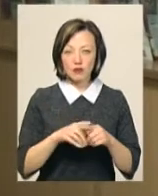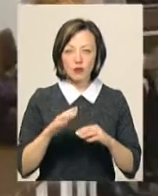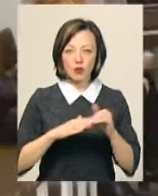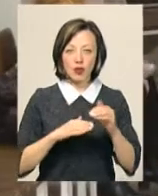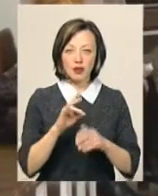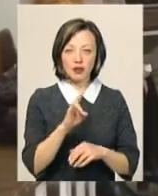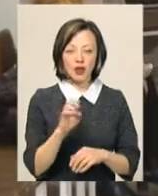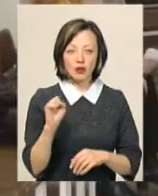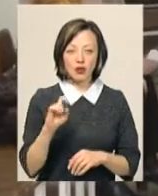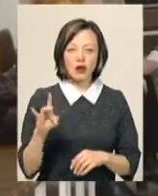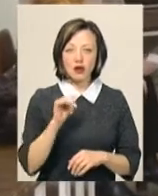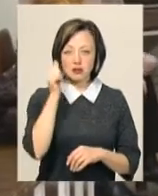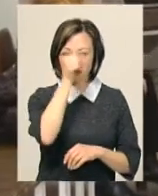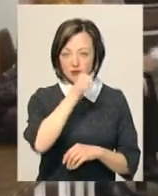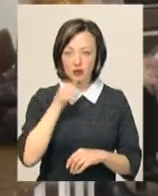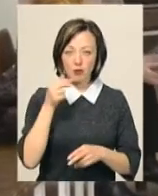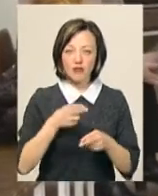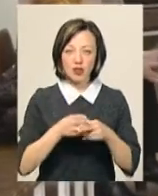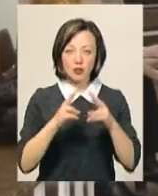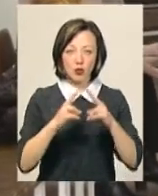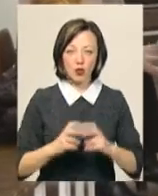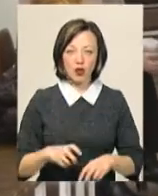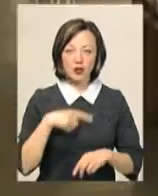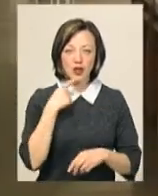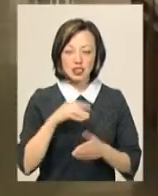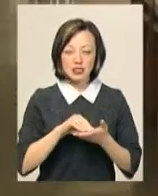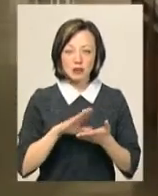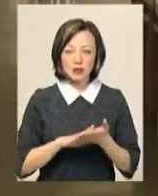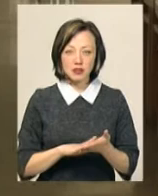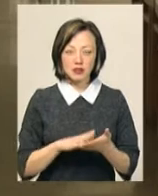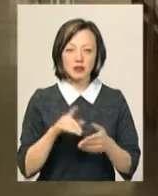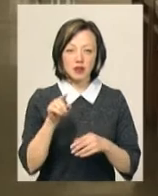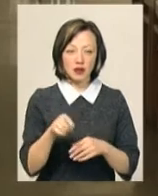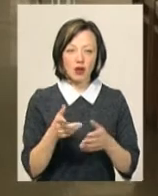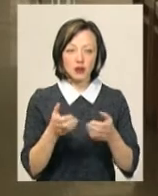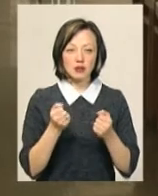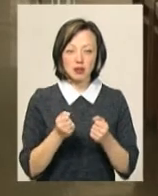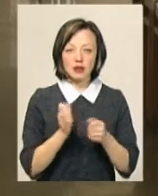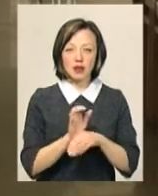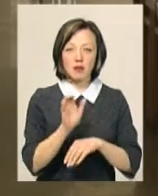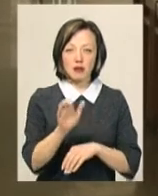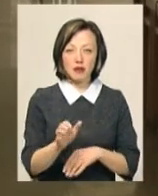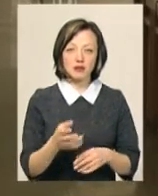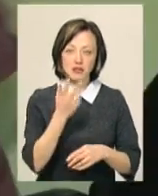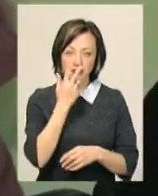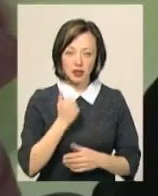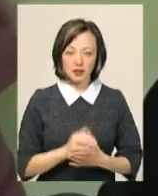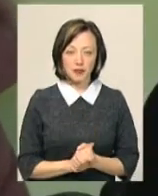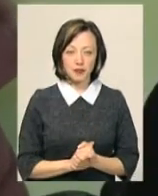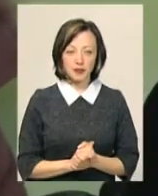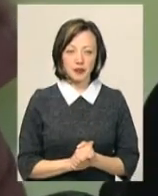Надія Антонівна. Раз на рік жінка проходить профілактичний огляд. Каже, записуватися у реєстратурі та отримувати там направлення просто звикла.